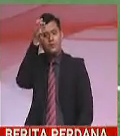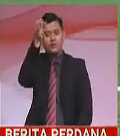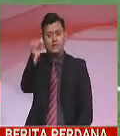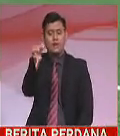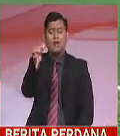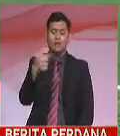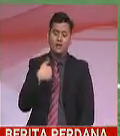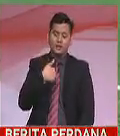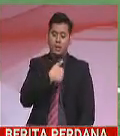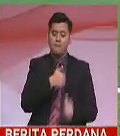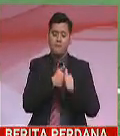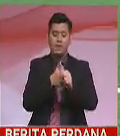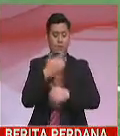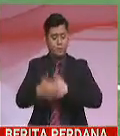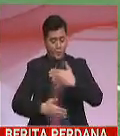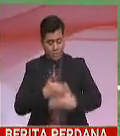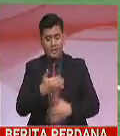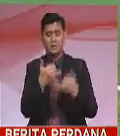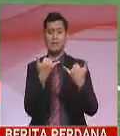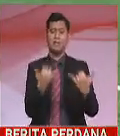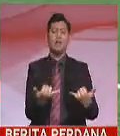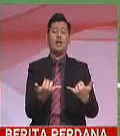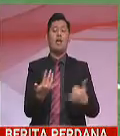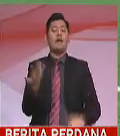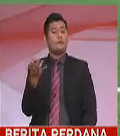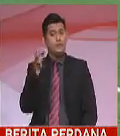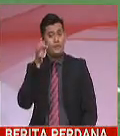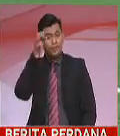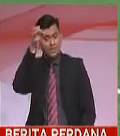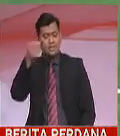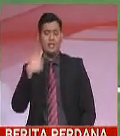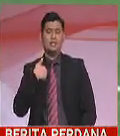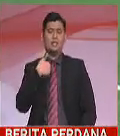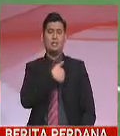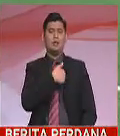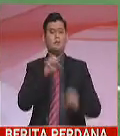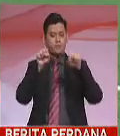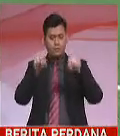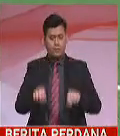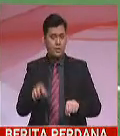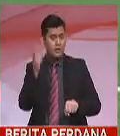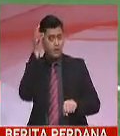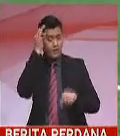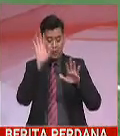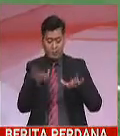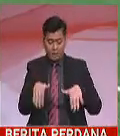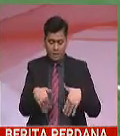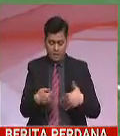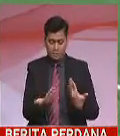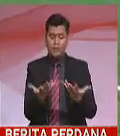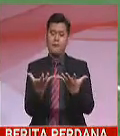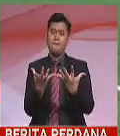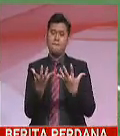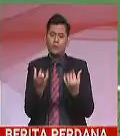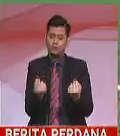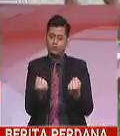do the process now and then after that kita boleh fikir macam mana kita nak kukuhkan dan mantapkan liga dan